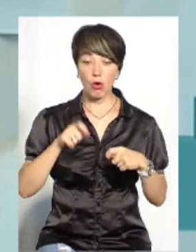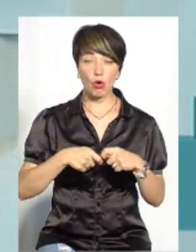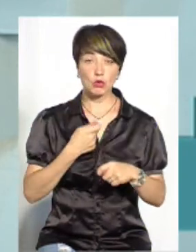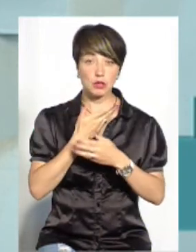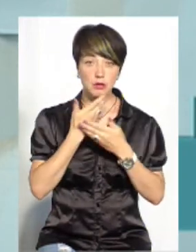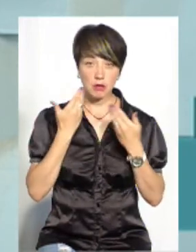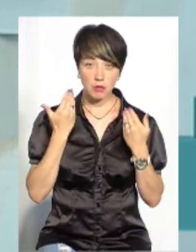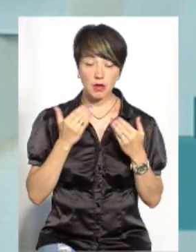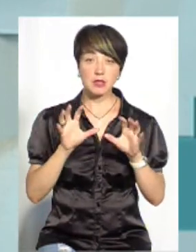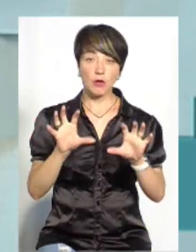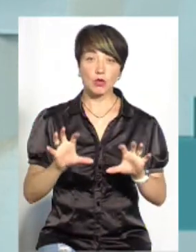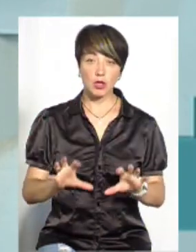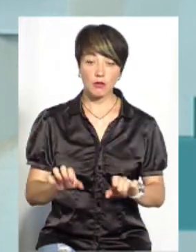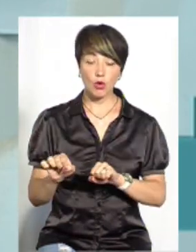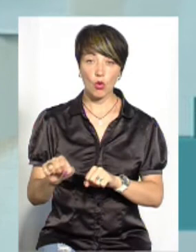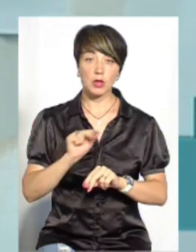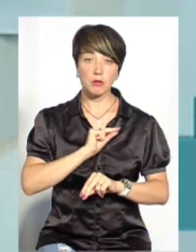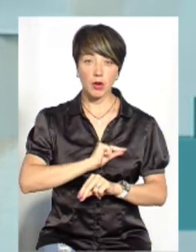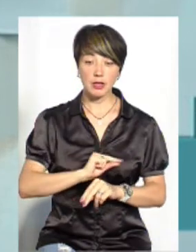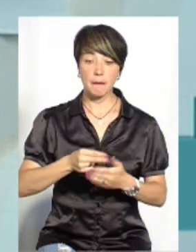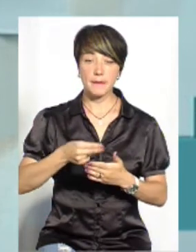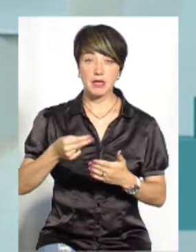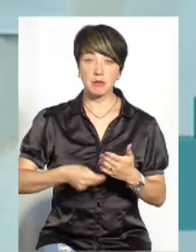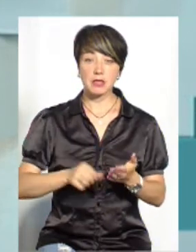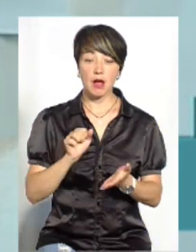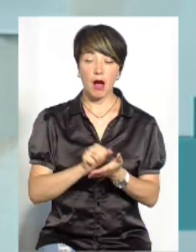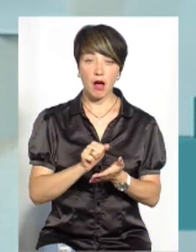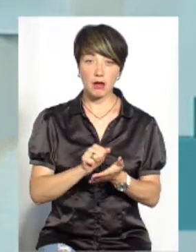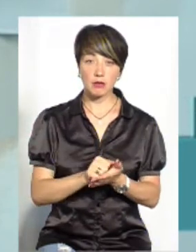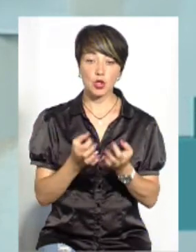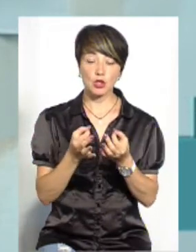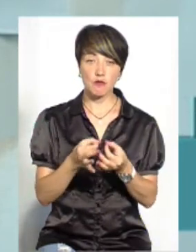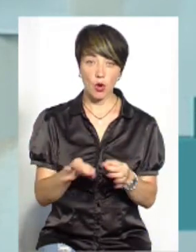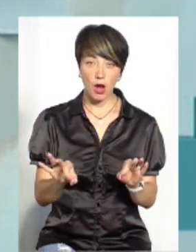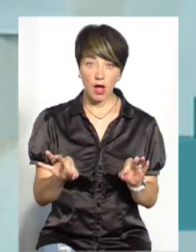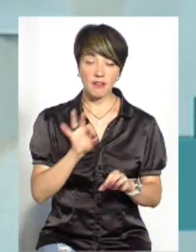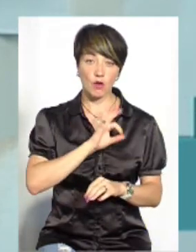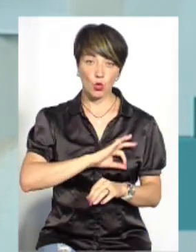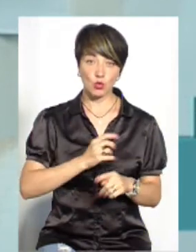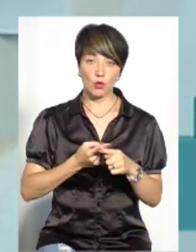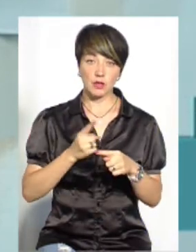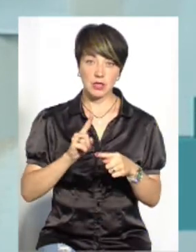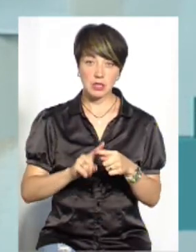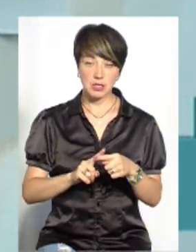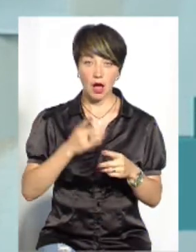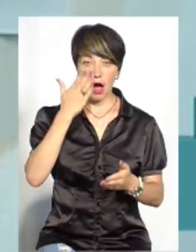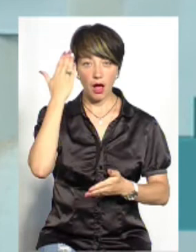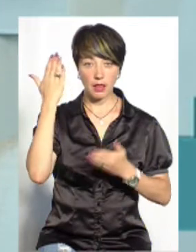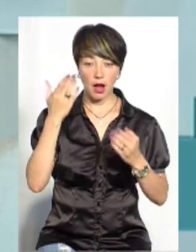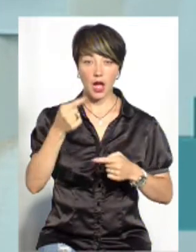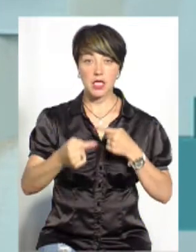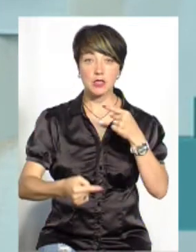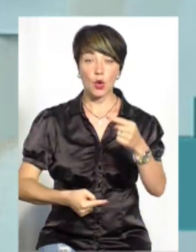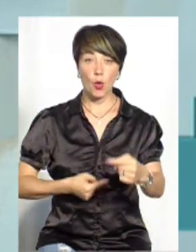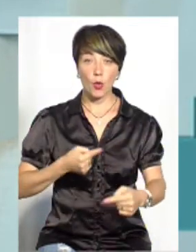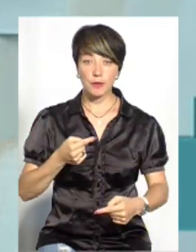буде, законодавство з охорони праці, буде підписано акт, який буде дозволяти безпечну експлуатацію даного атракціона.